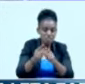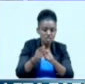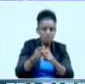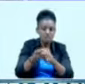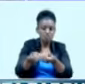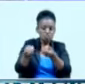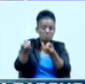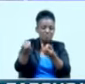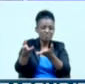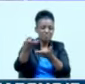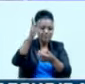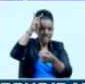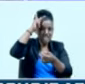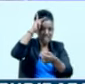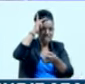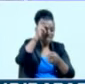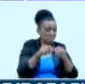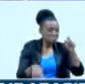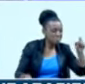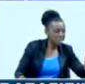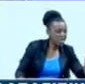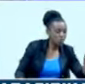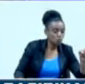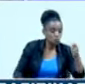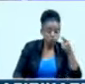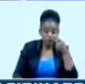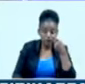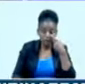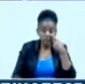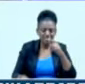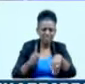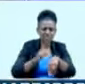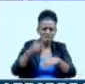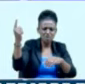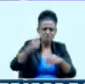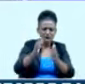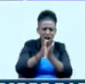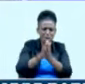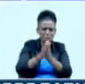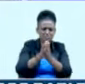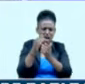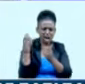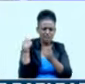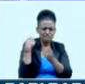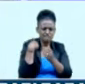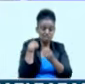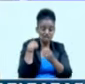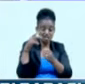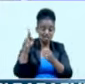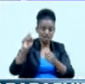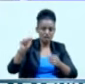Abagomba gutanga ubumenyi bwabo mwagiye mubona buri gihe twazaga ahangaha turi kumwe na Fande Kabera ha n'izindi